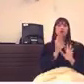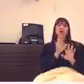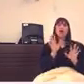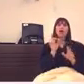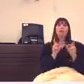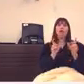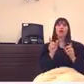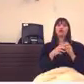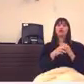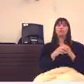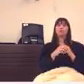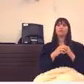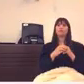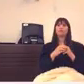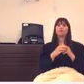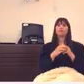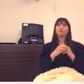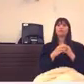אנשים